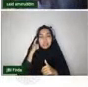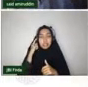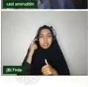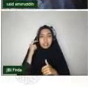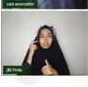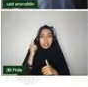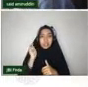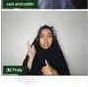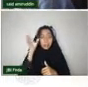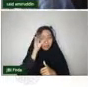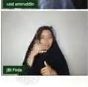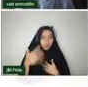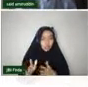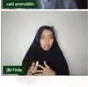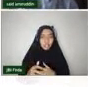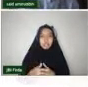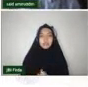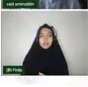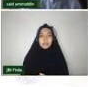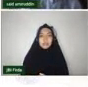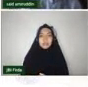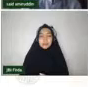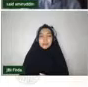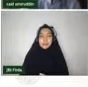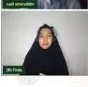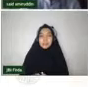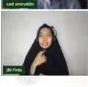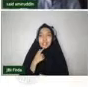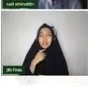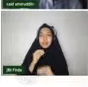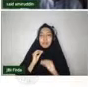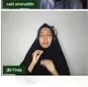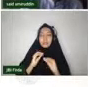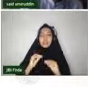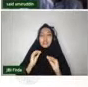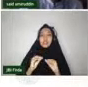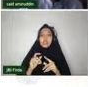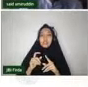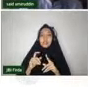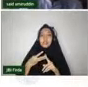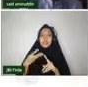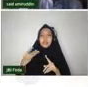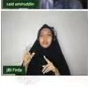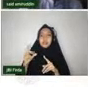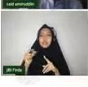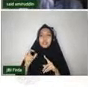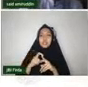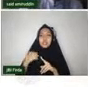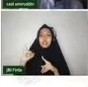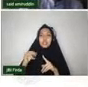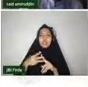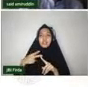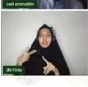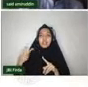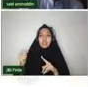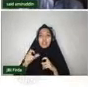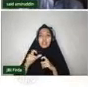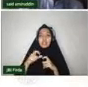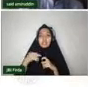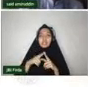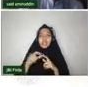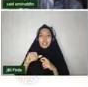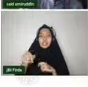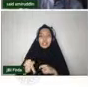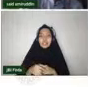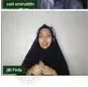sudah paham mungkin ya daripada para hadirin semuanya itu tentang pendidikan berdiferensiasi, pembelajaran berdiferensiasi ini. Namun perlu kita ketahui bahwa